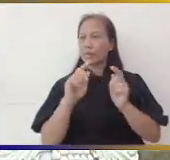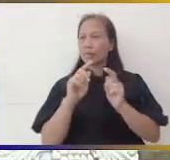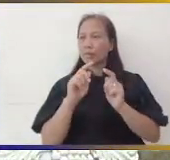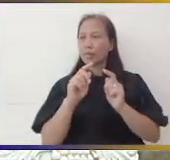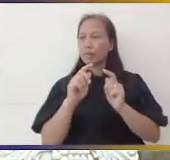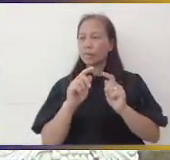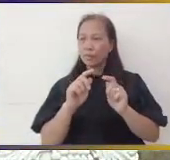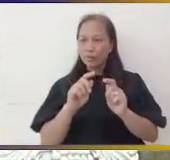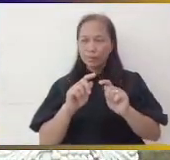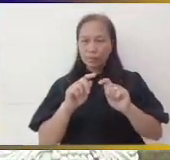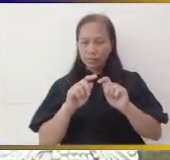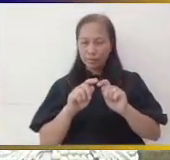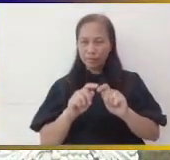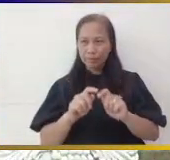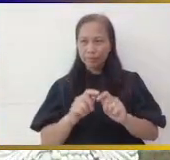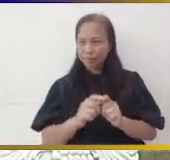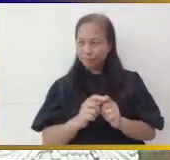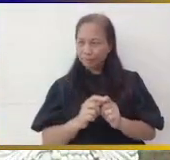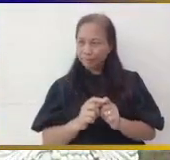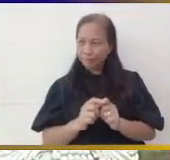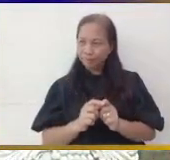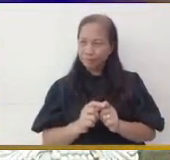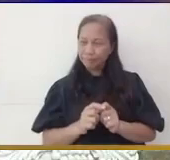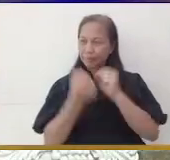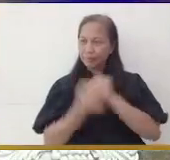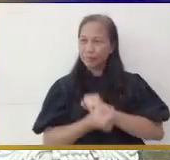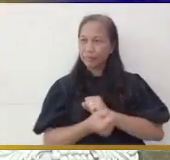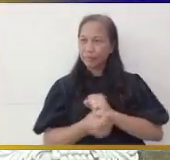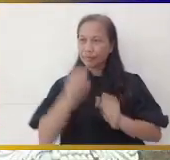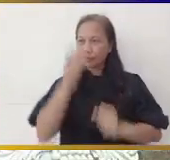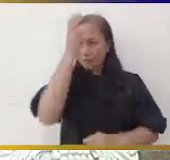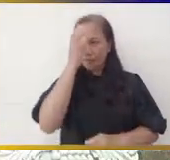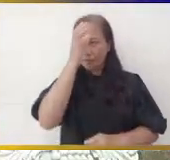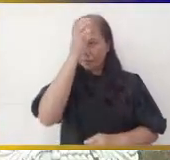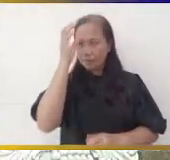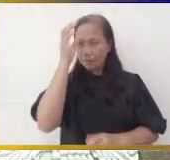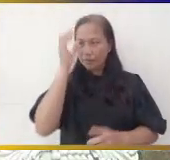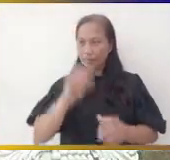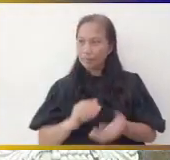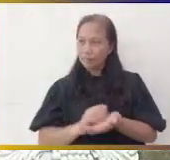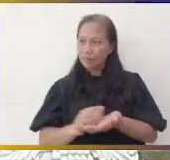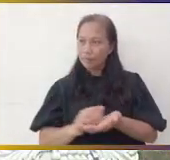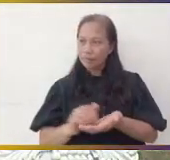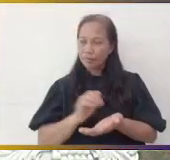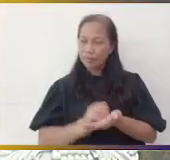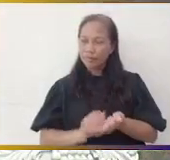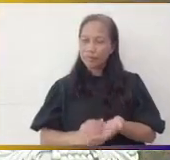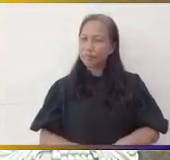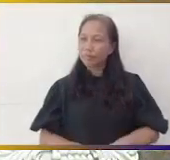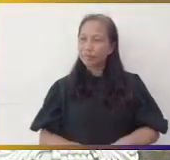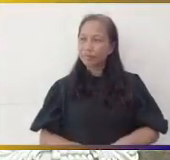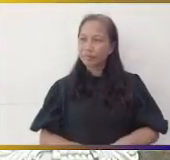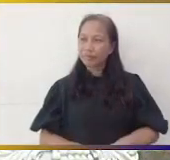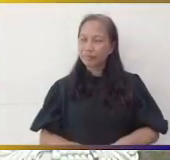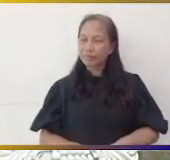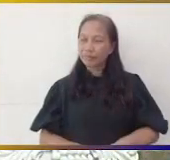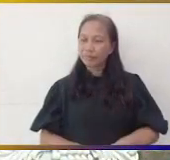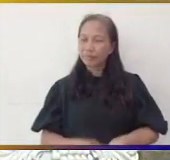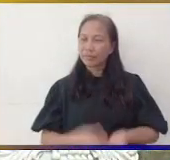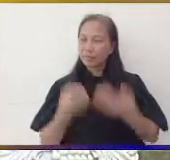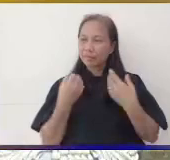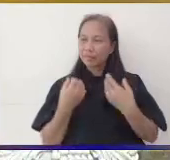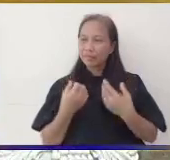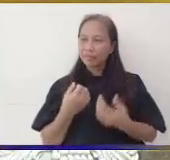the Catholic system you see kung talagang Nagkataon mga kapatid no K at ang loob ng Panginoon ay ah maraming